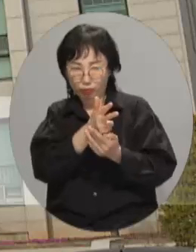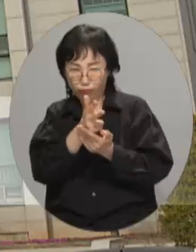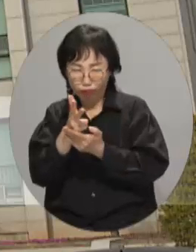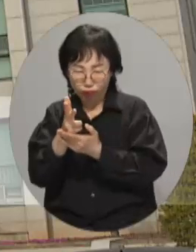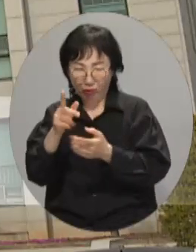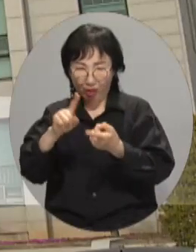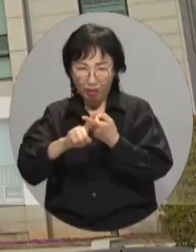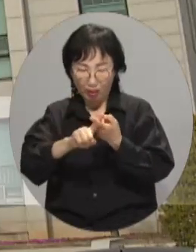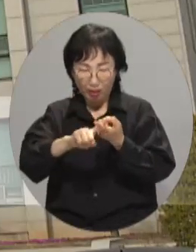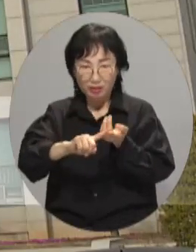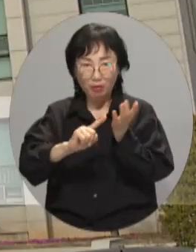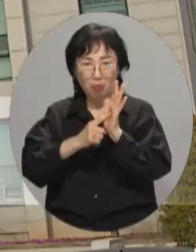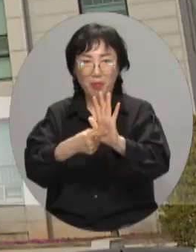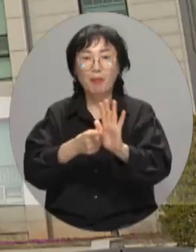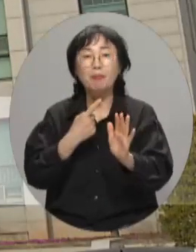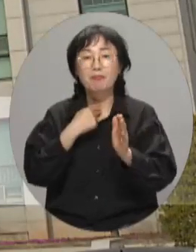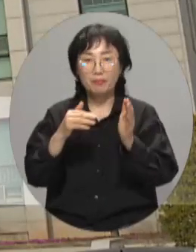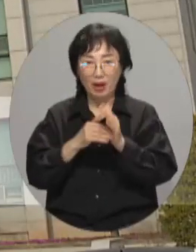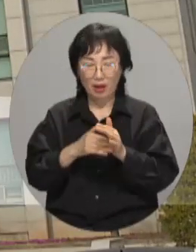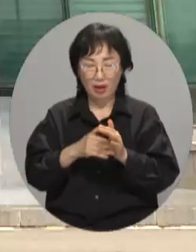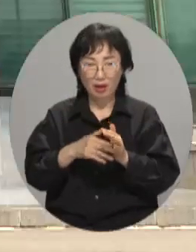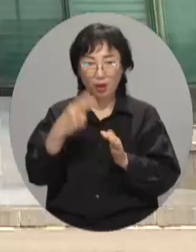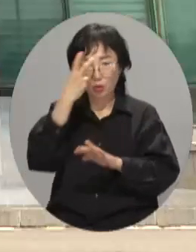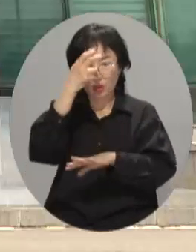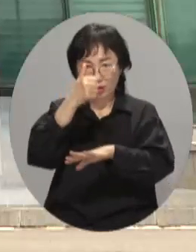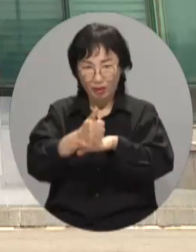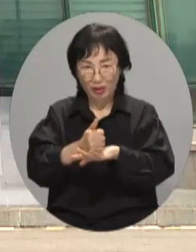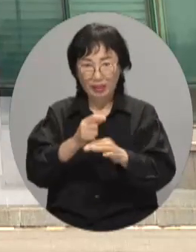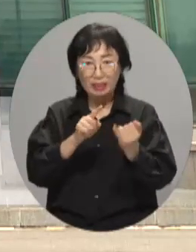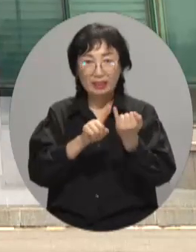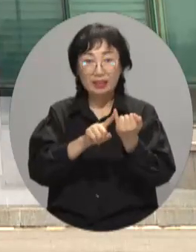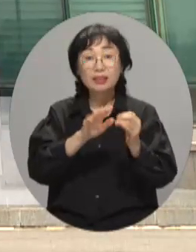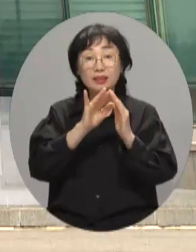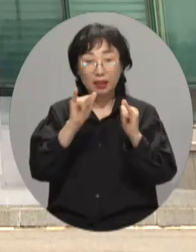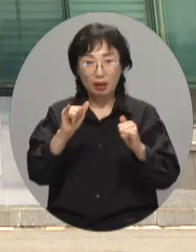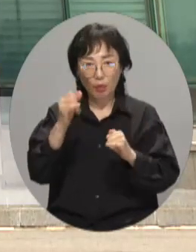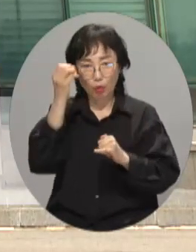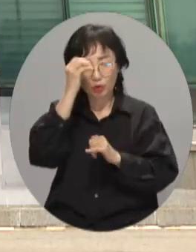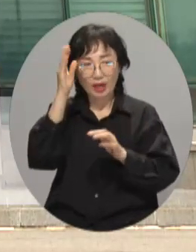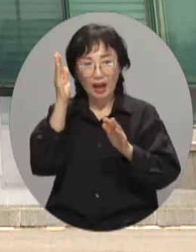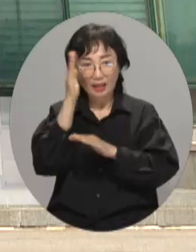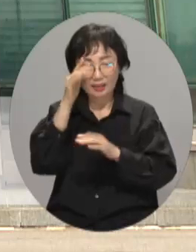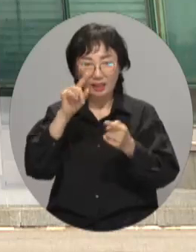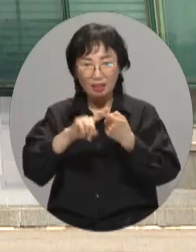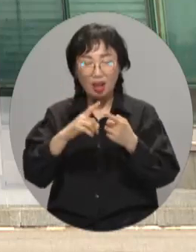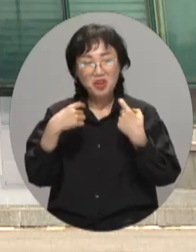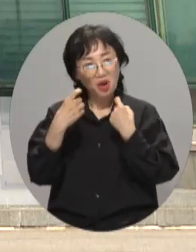밝혔습니다. 경찰 조사 결과 A양은 당시 가출한 여고생에게